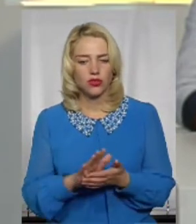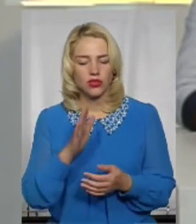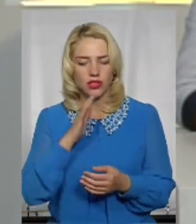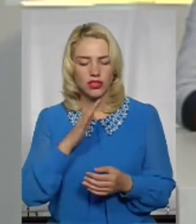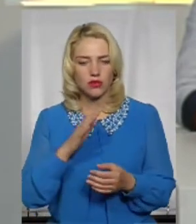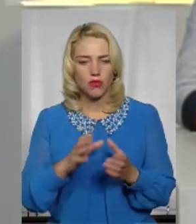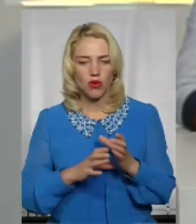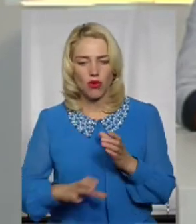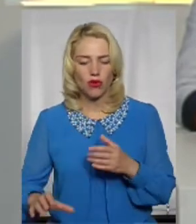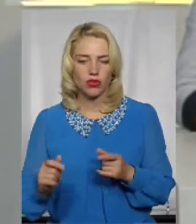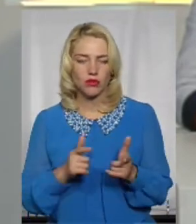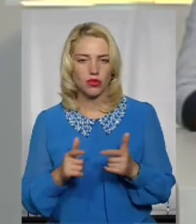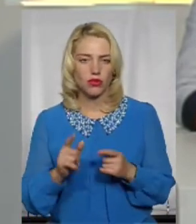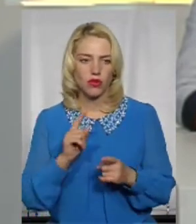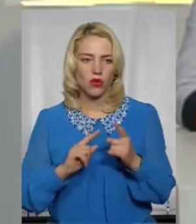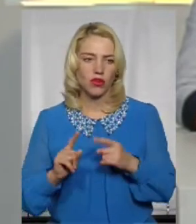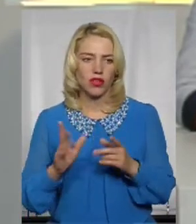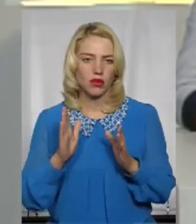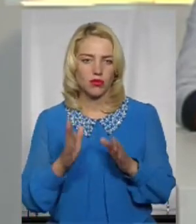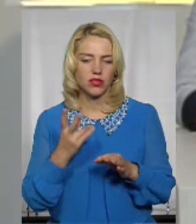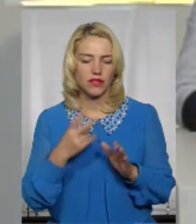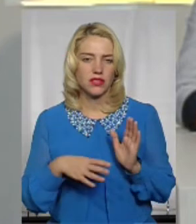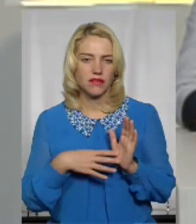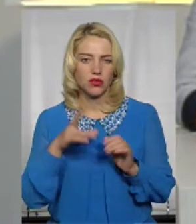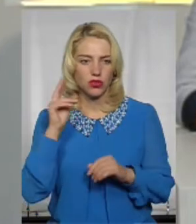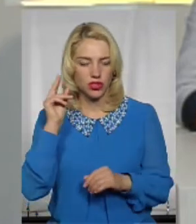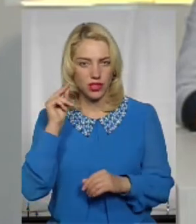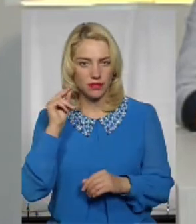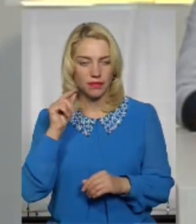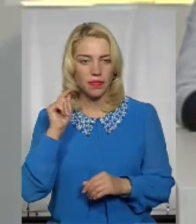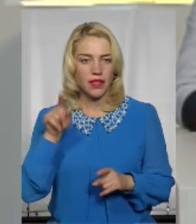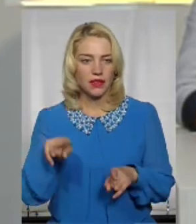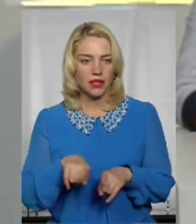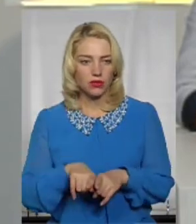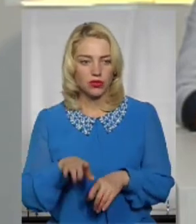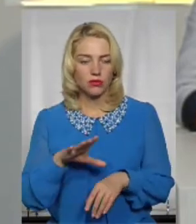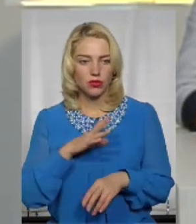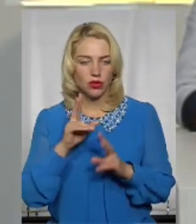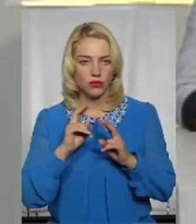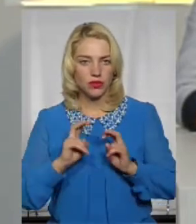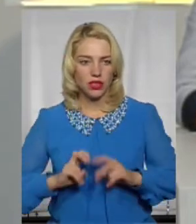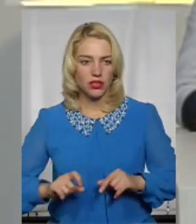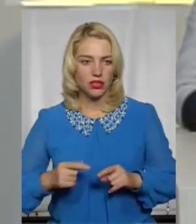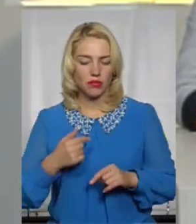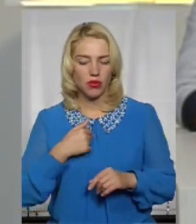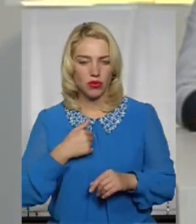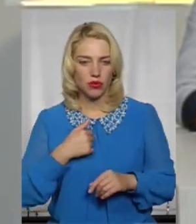і підготовки цієї колегії, яка буде 29 числа, також було обстежено